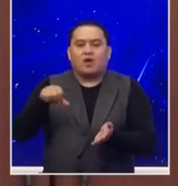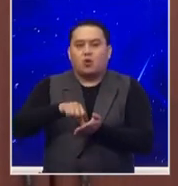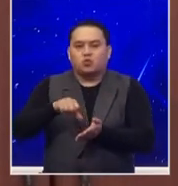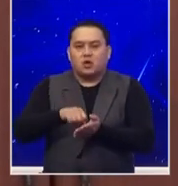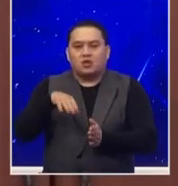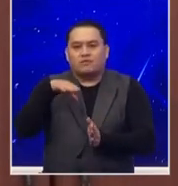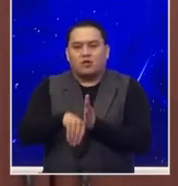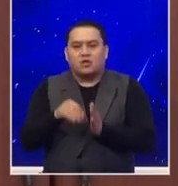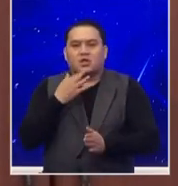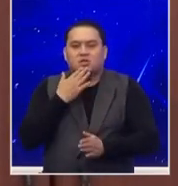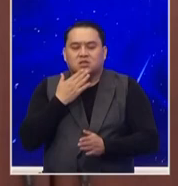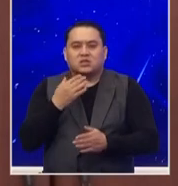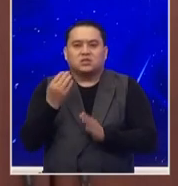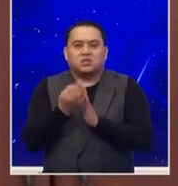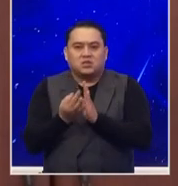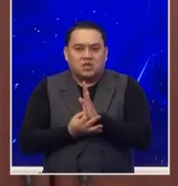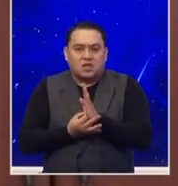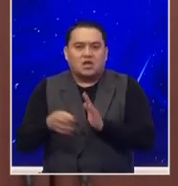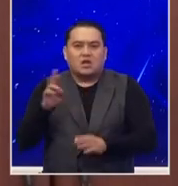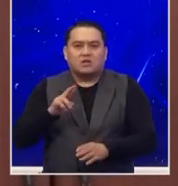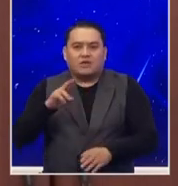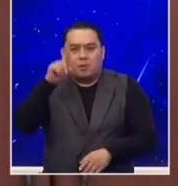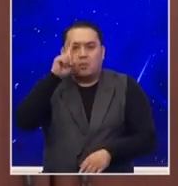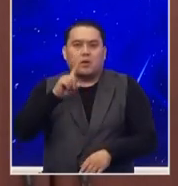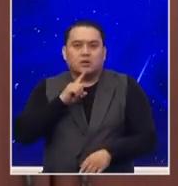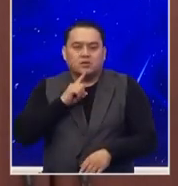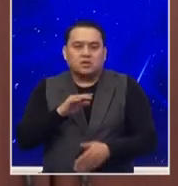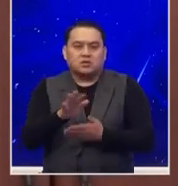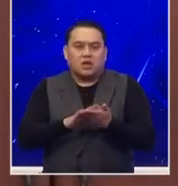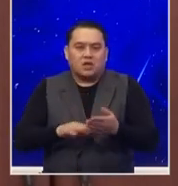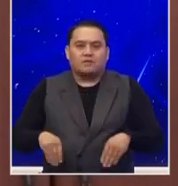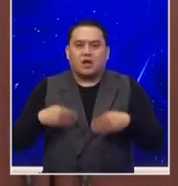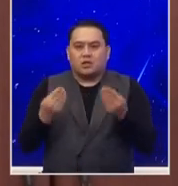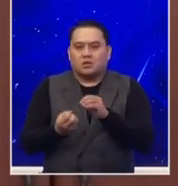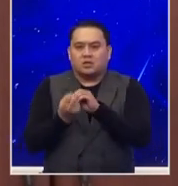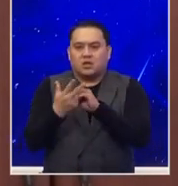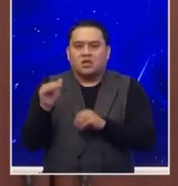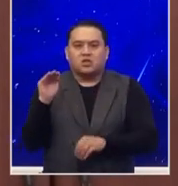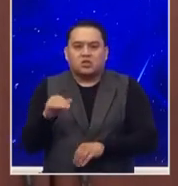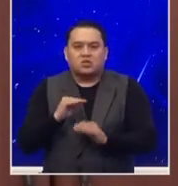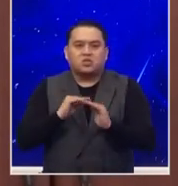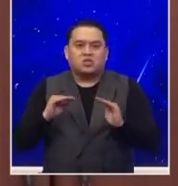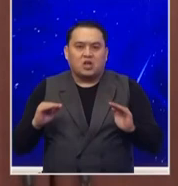в едином национальном тестировании именно в январе месяце подали заявление свыше 13